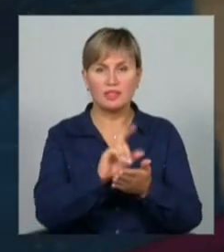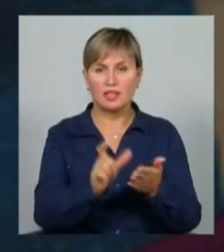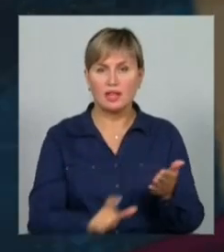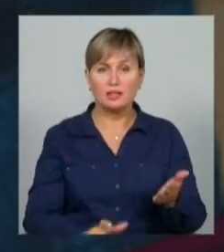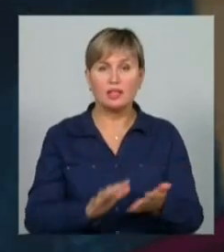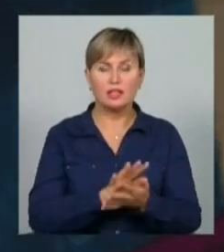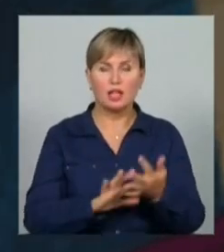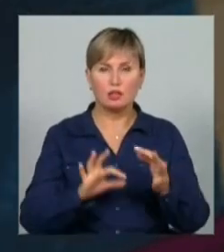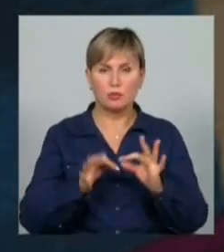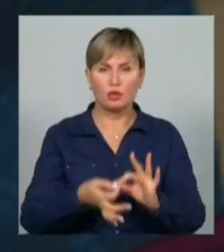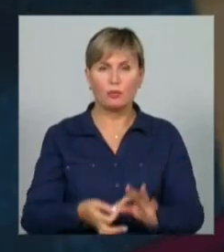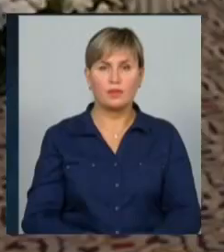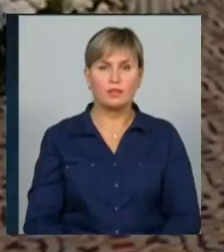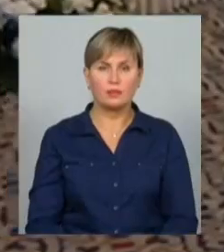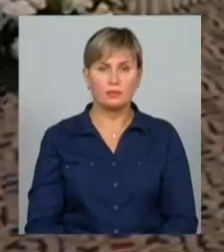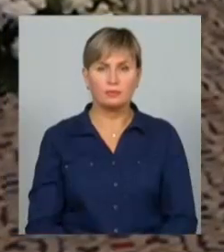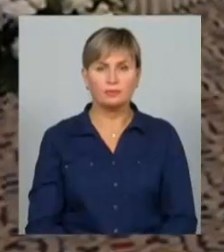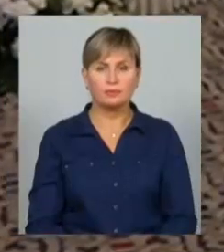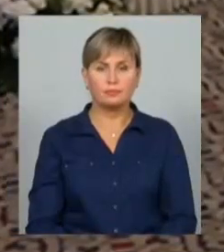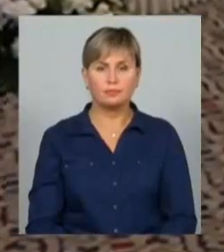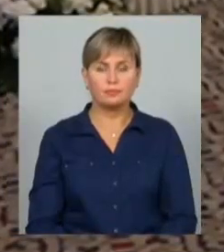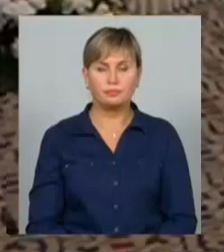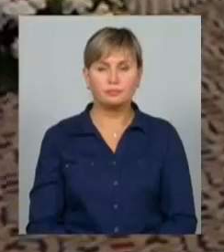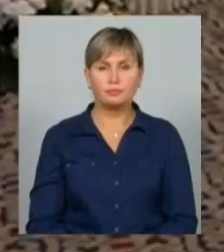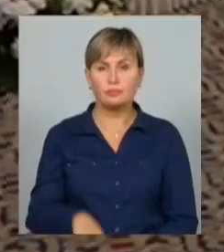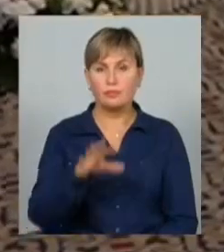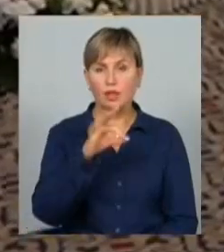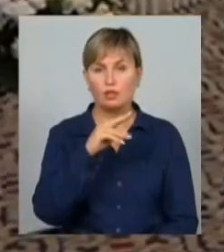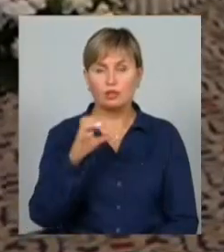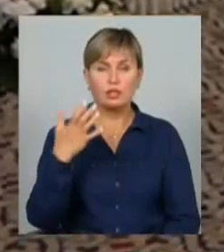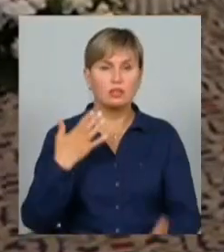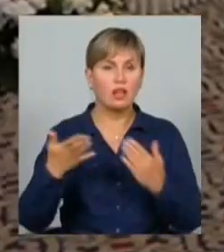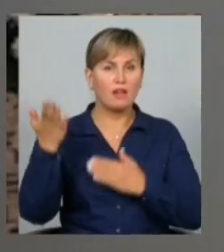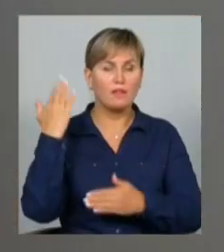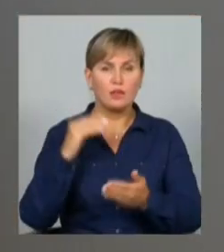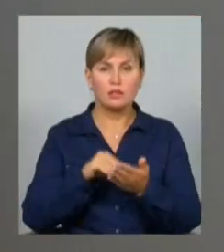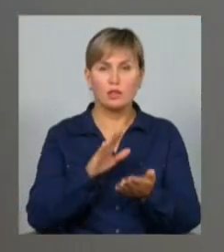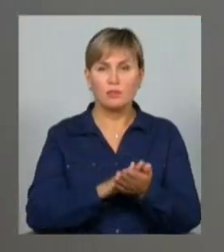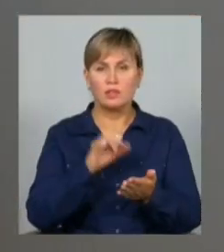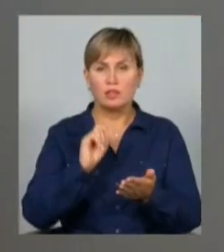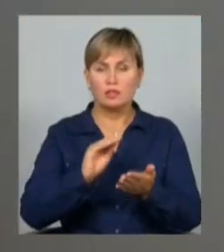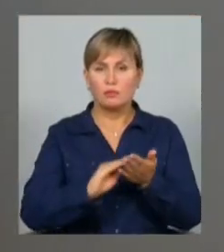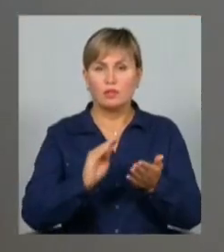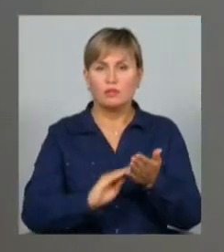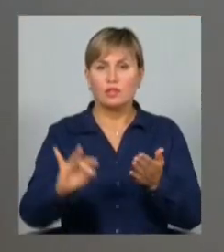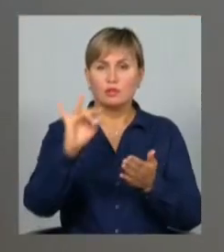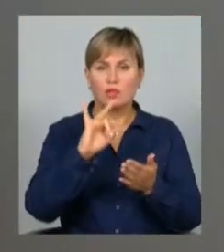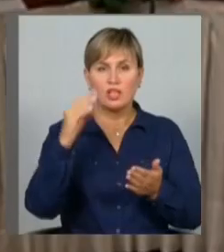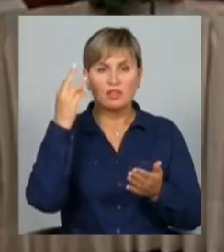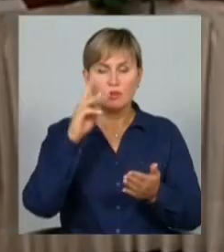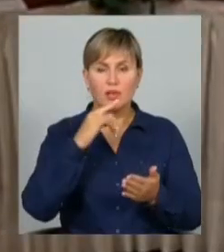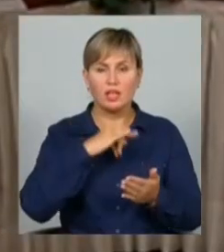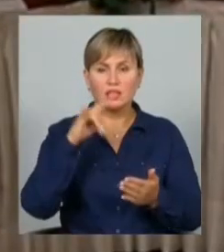Келебаева продолжит тему. Имя Олжаса Сулейменова давно вписано золотыми буквами в историю современного